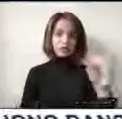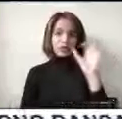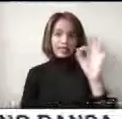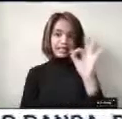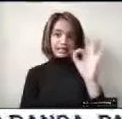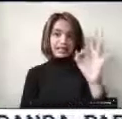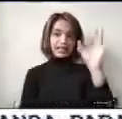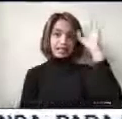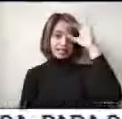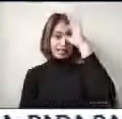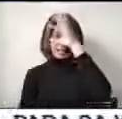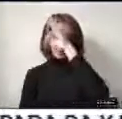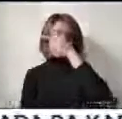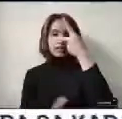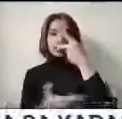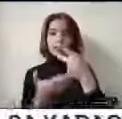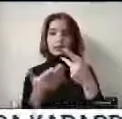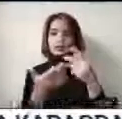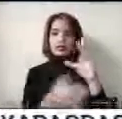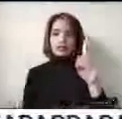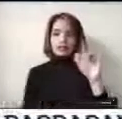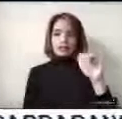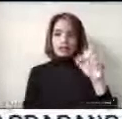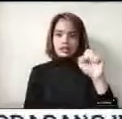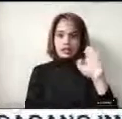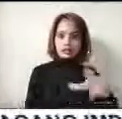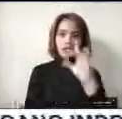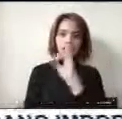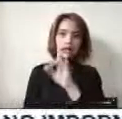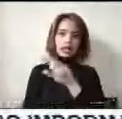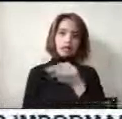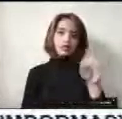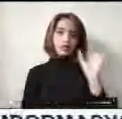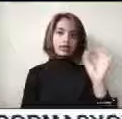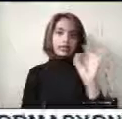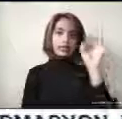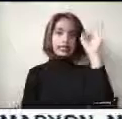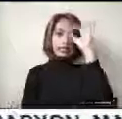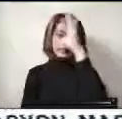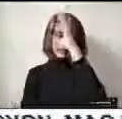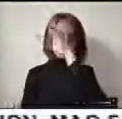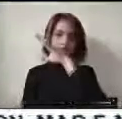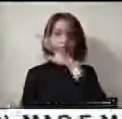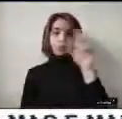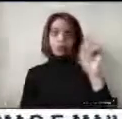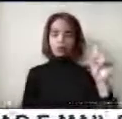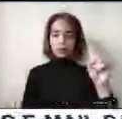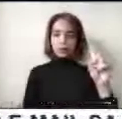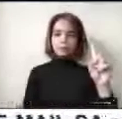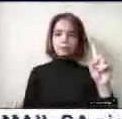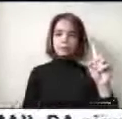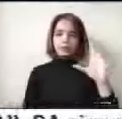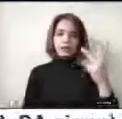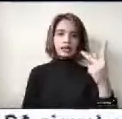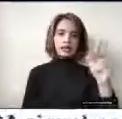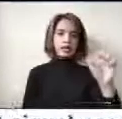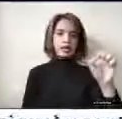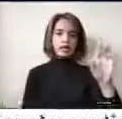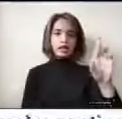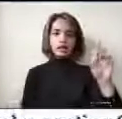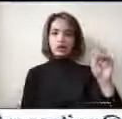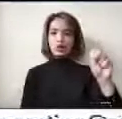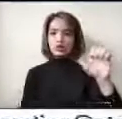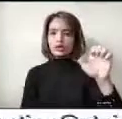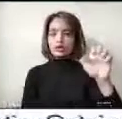Diyan sa Pampanga, target listed na drug suspects sa Sarangani province, kalaboso rin. At